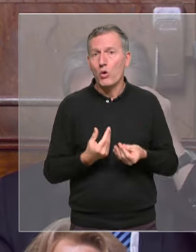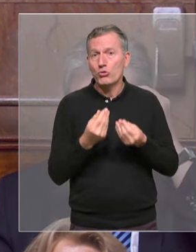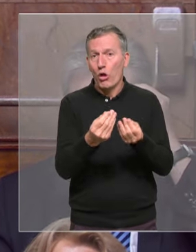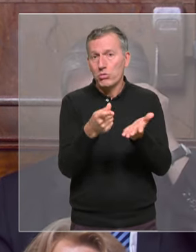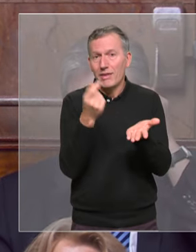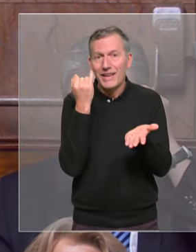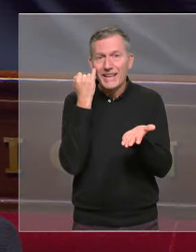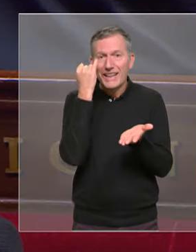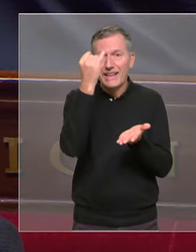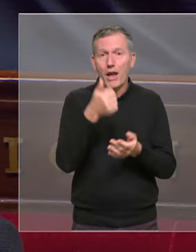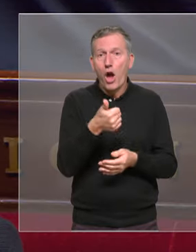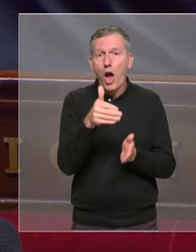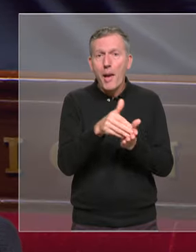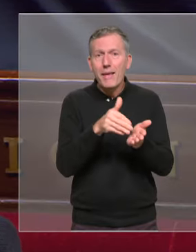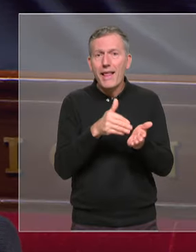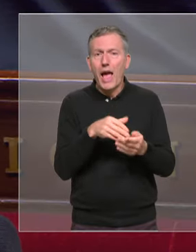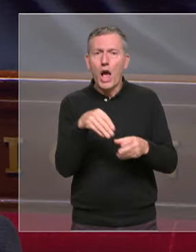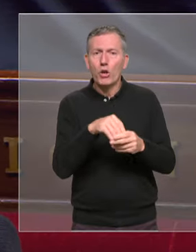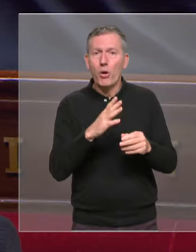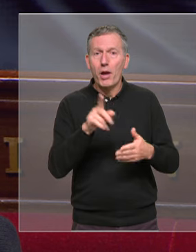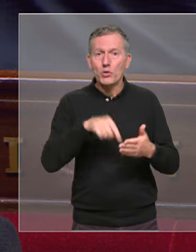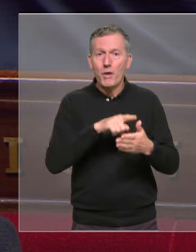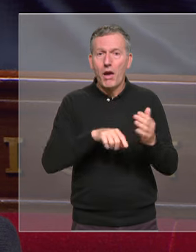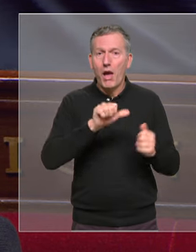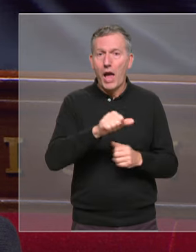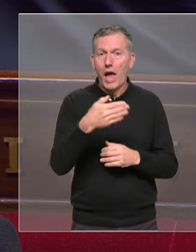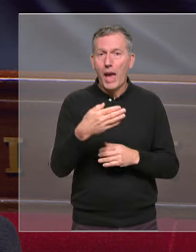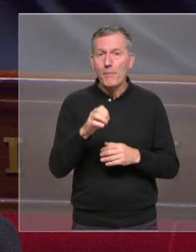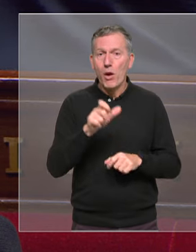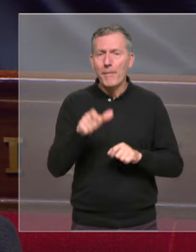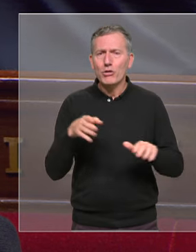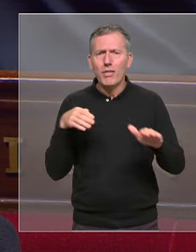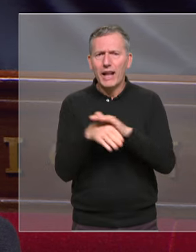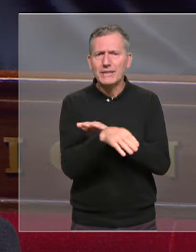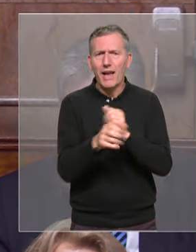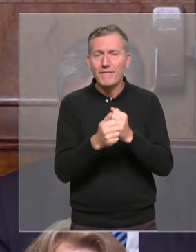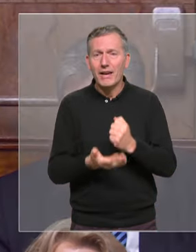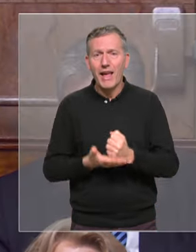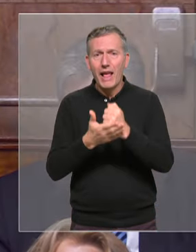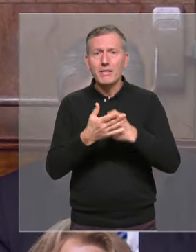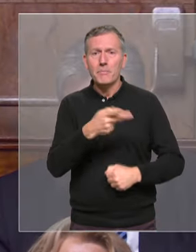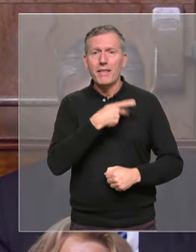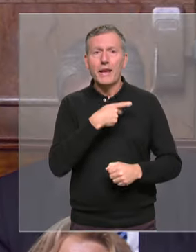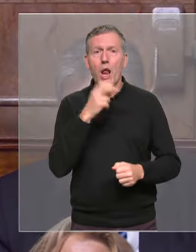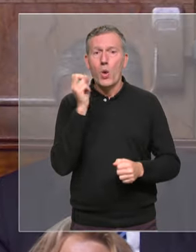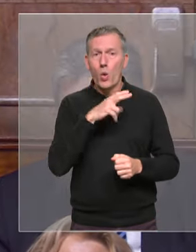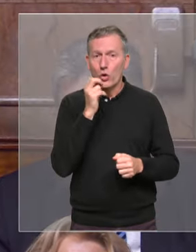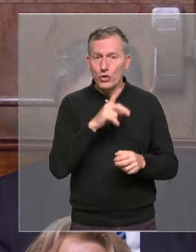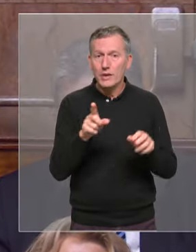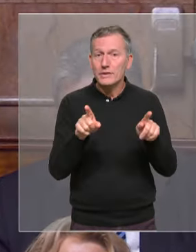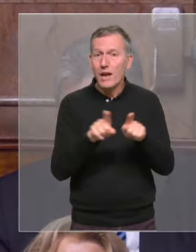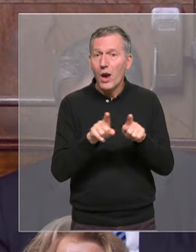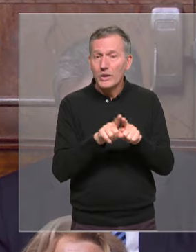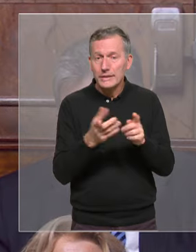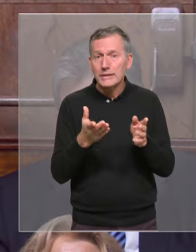idée pour le premier milliard. La suppression de l'AME des clandestins au bénéfice d'une aide médicale d'urgence. Par ailleurs,